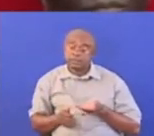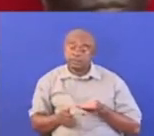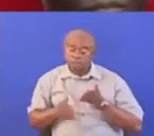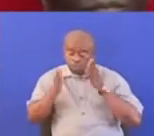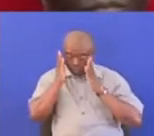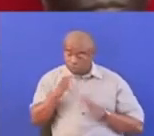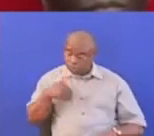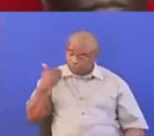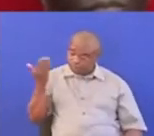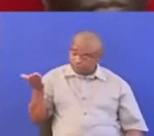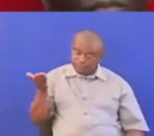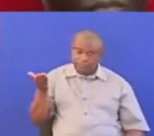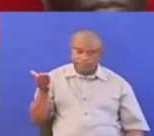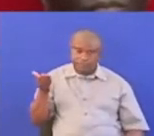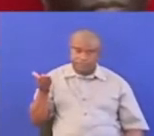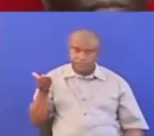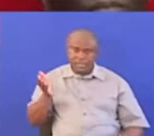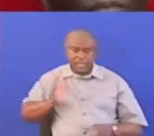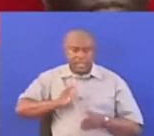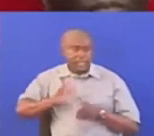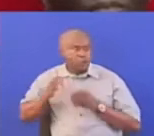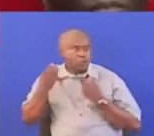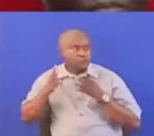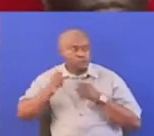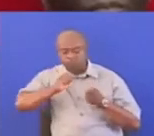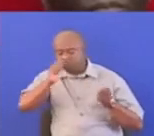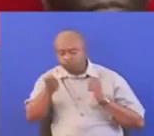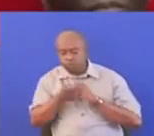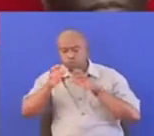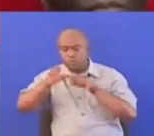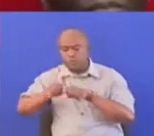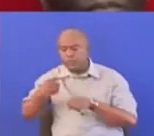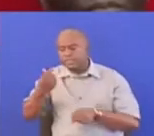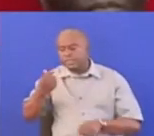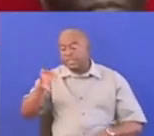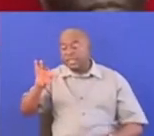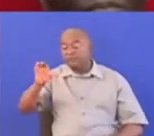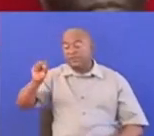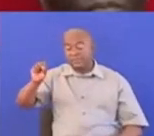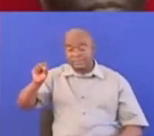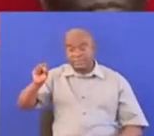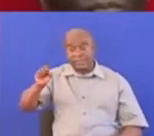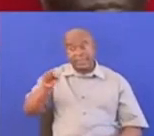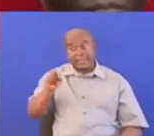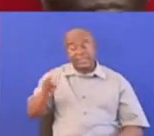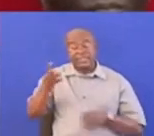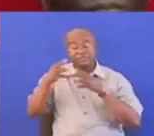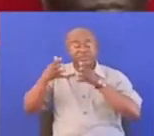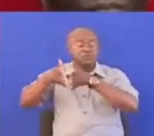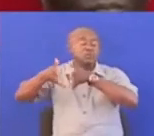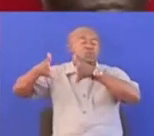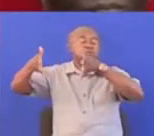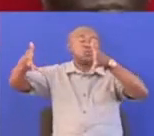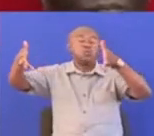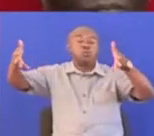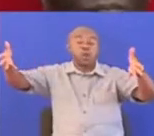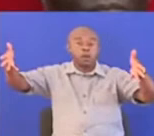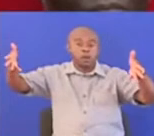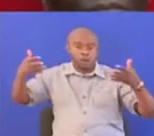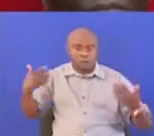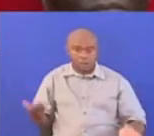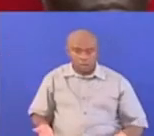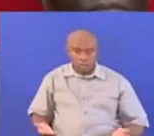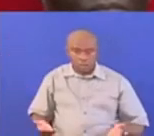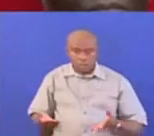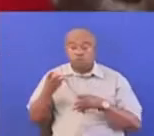spika, baada ya kuwa limerudishwa TFS, wananchi wa maeneo yale, kwa sababu ni misitu mikubwa, watafaidika pia kwenye